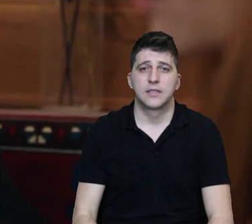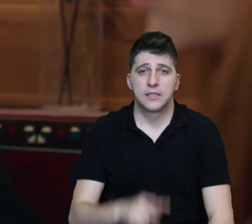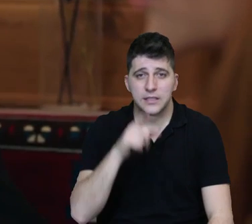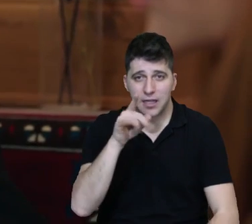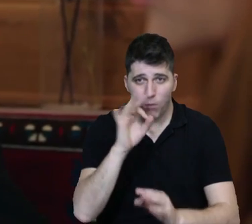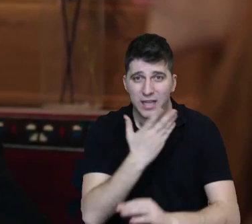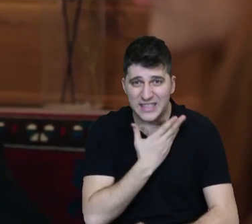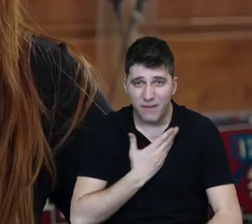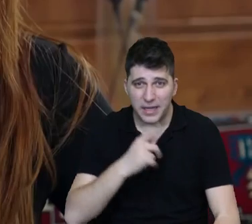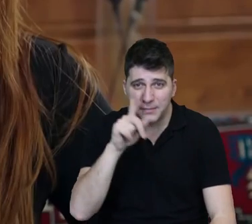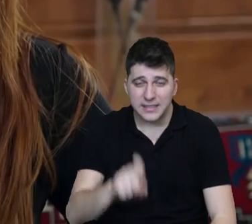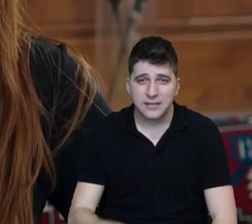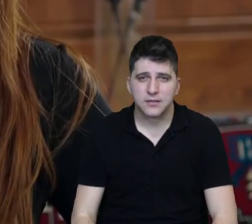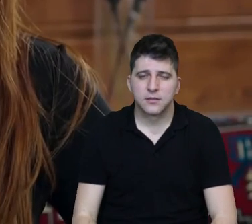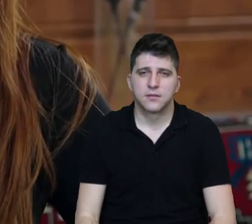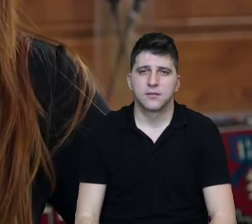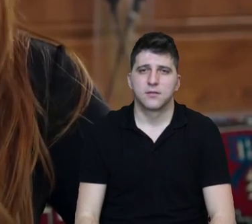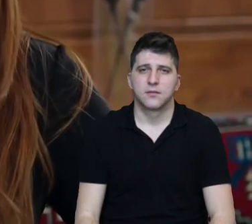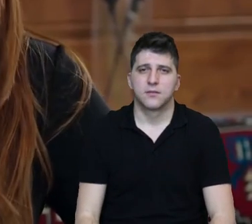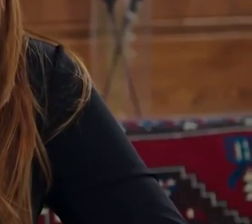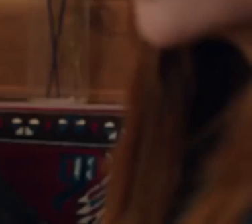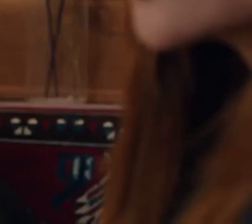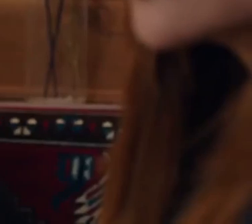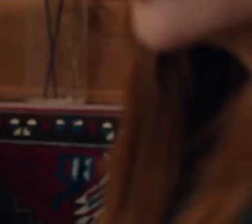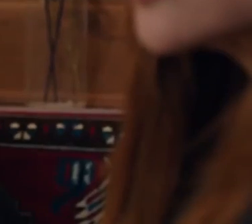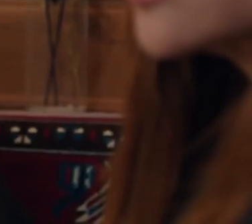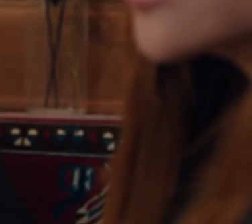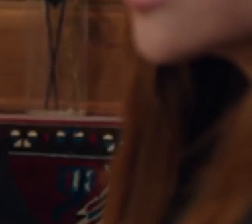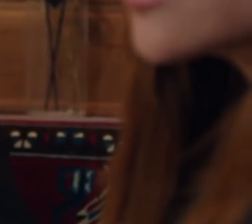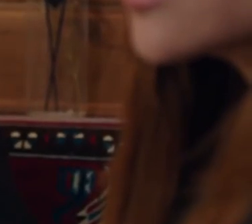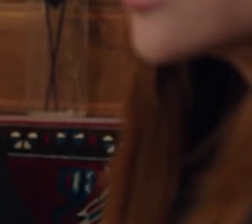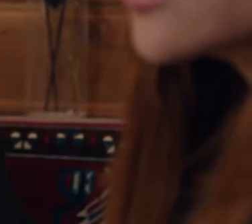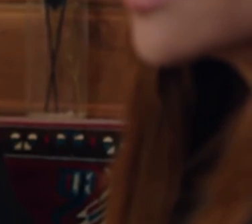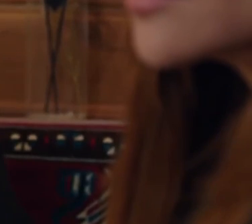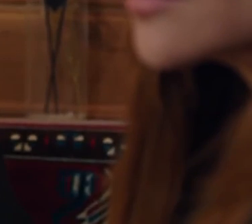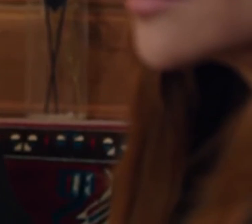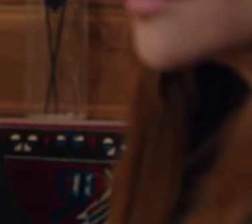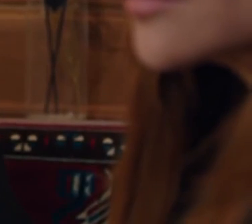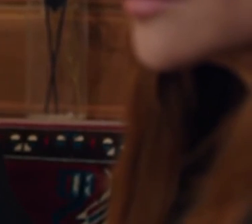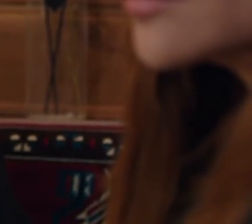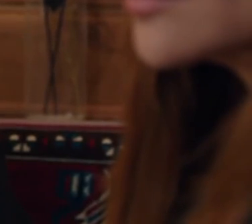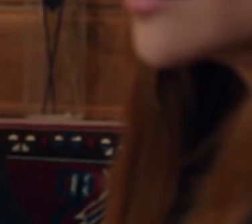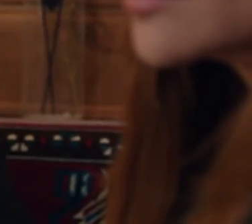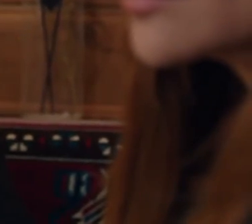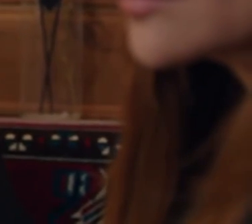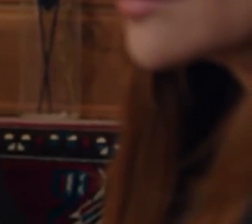Sen böyle sevebilir misin? Alev bakışlarını kaçırınca Nalan kahvesini yudumladı.